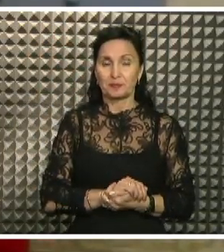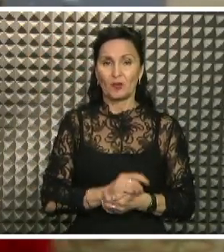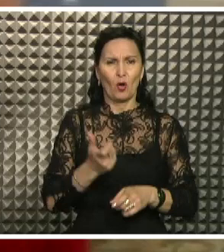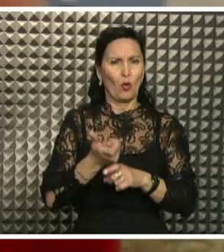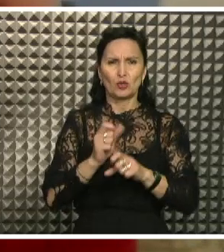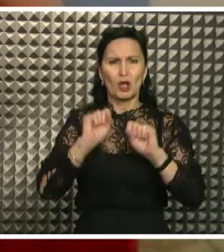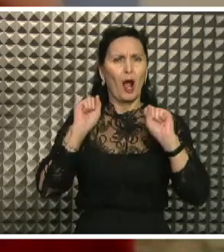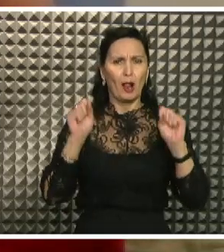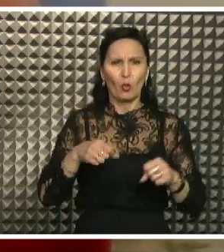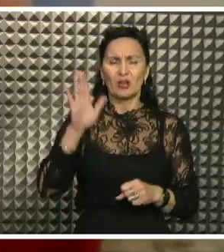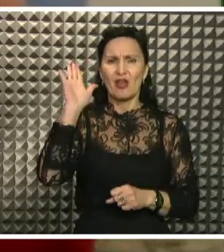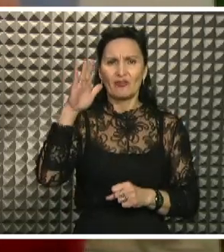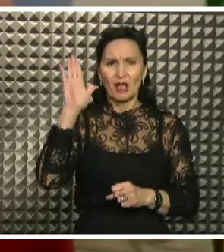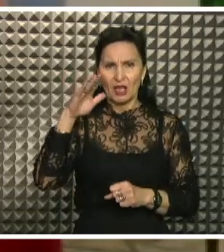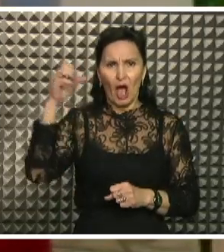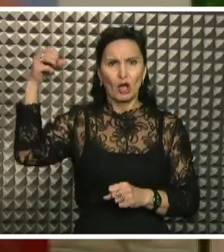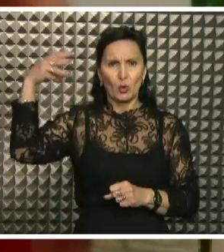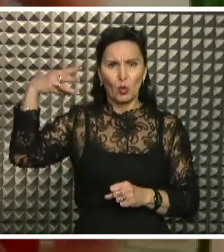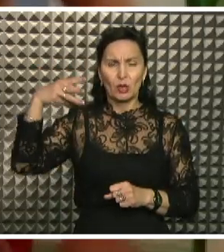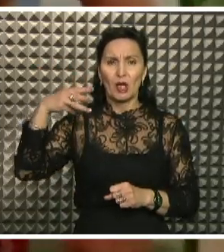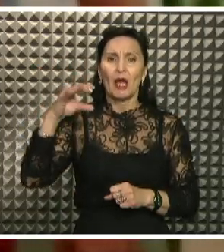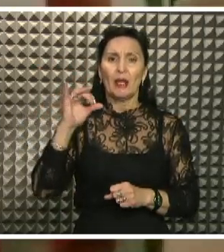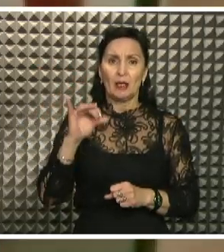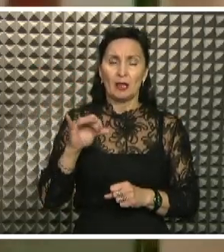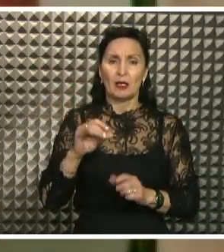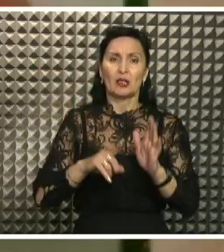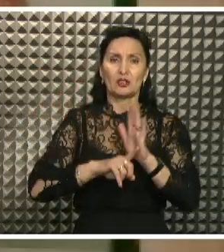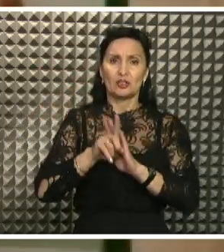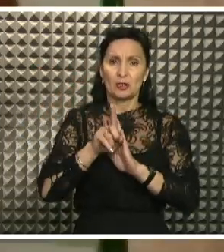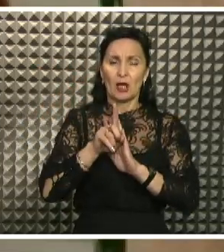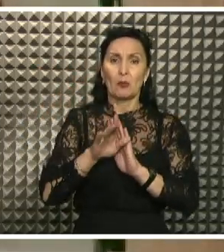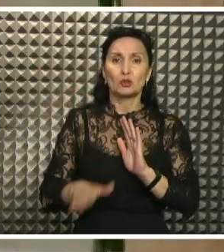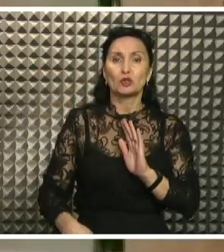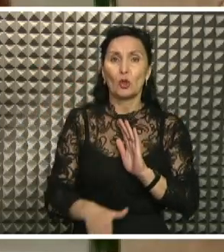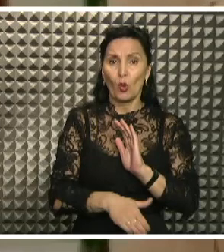Очень холодная вода у нас идет. И начинаем с ног.